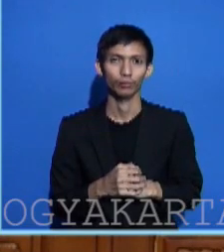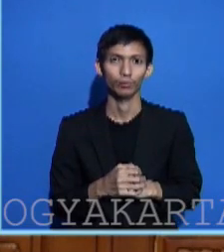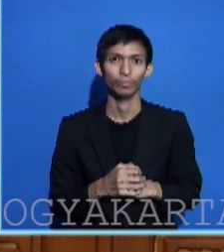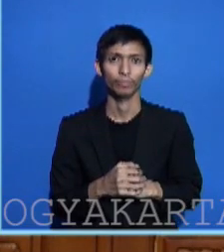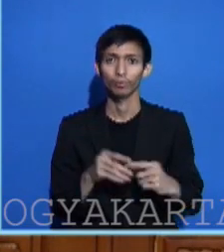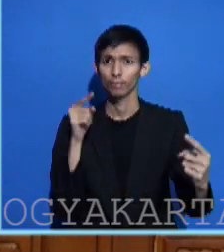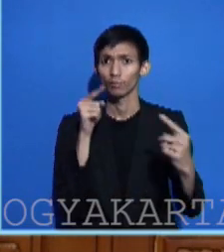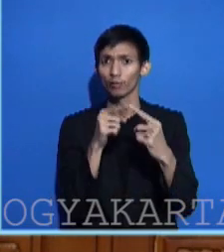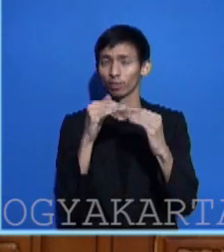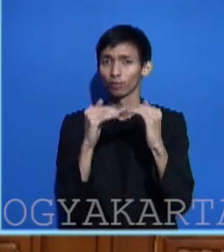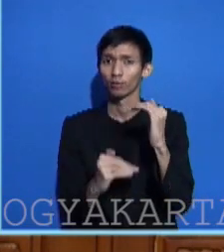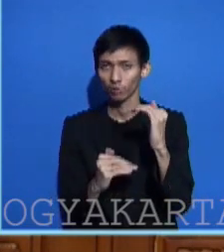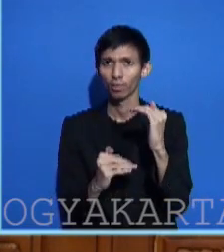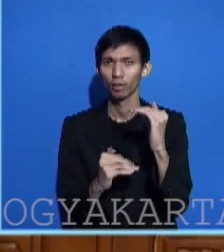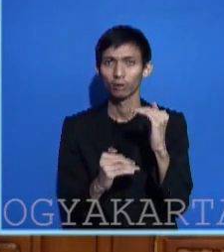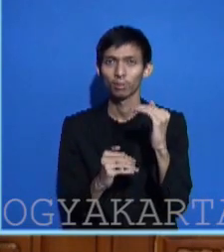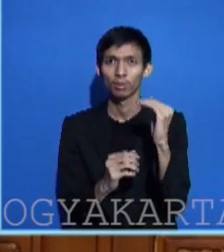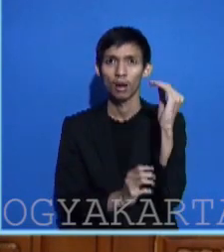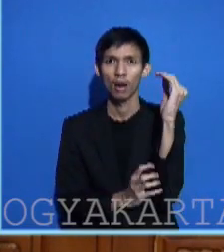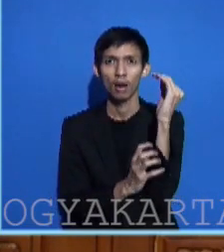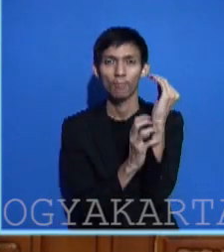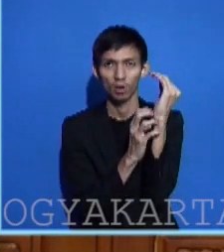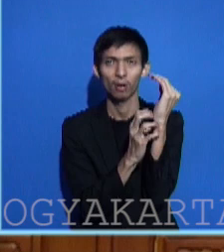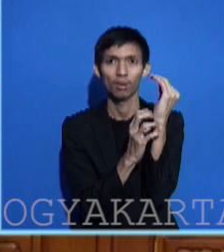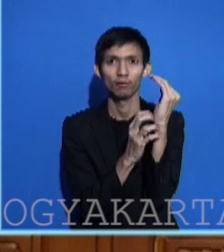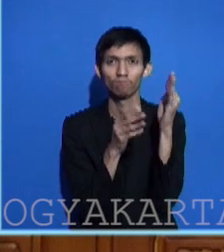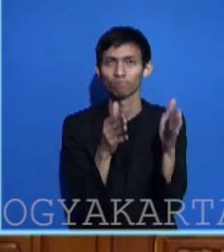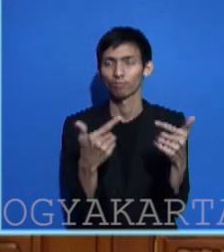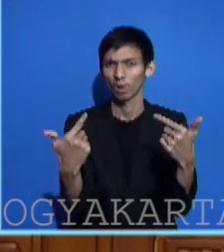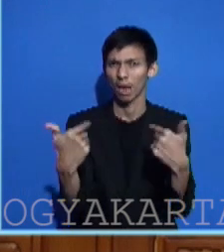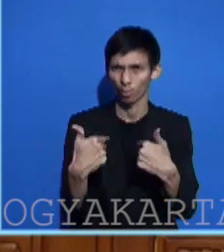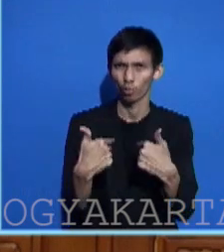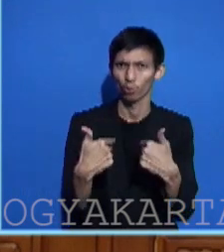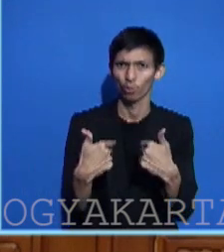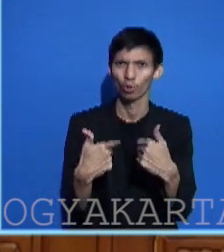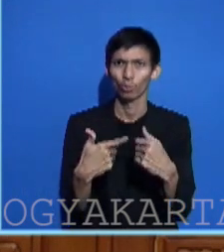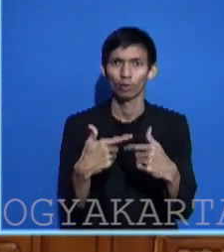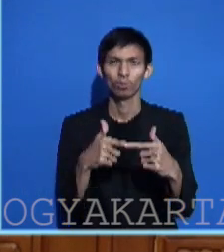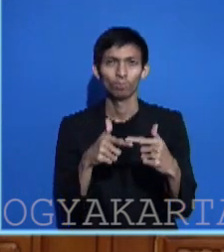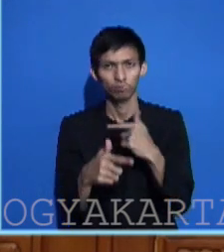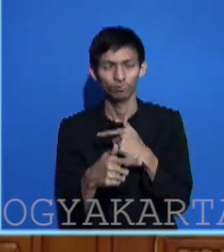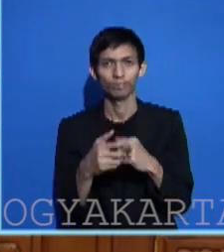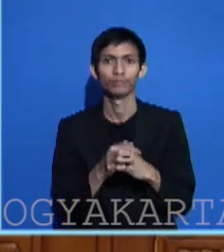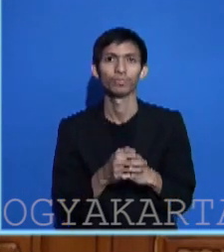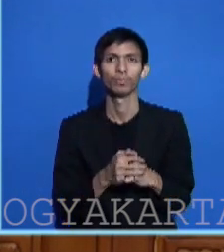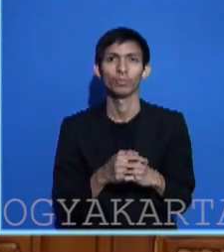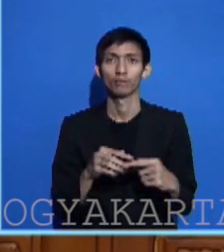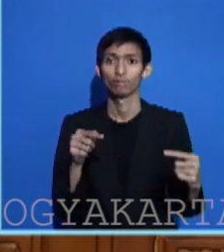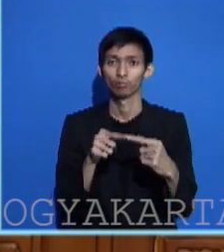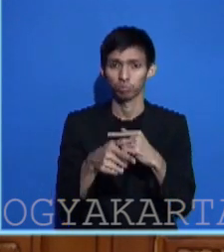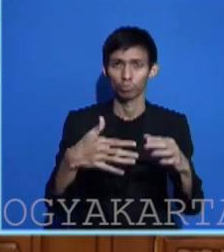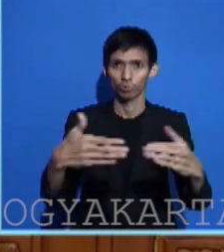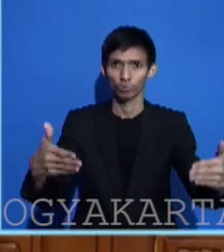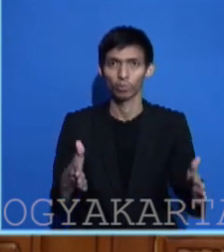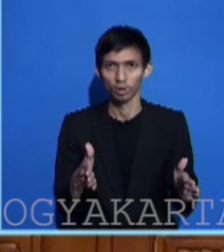organisme pengganggu tanaman ngetok rantai siklus omoland sesakit ngeres pantes bangsa laken kasubranning lahan pertanian